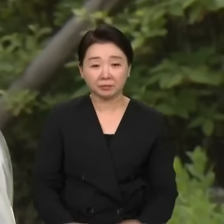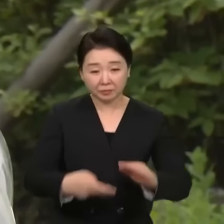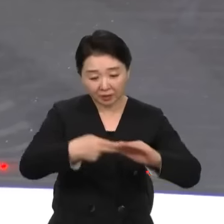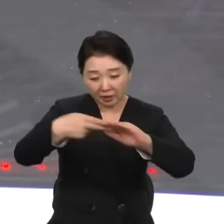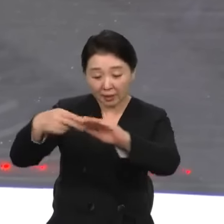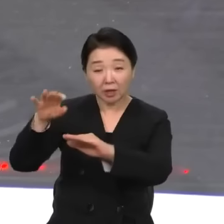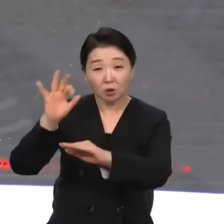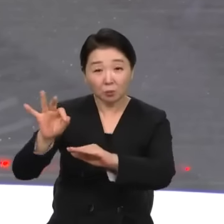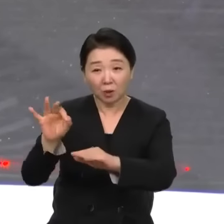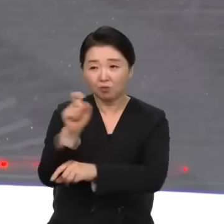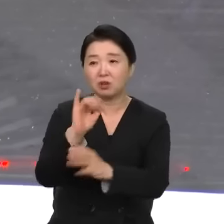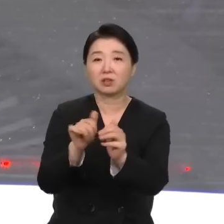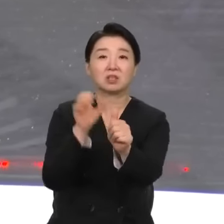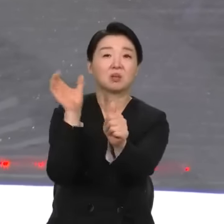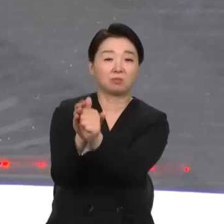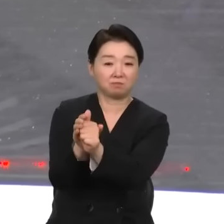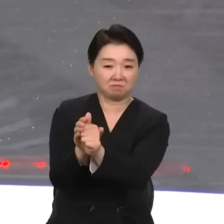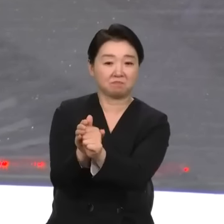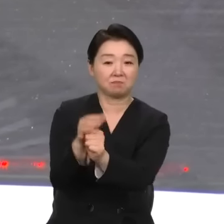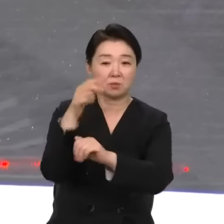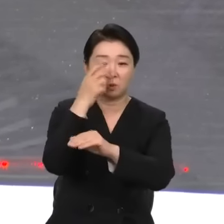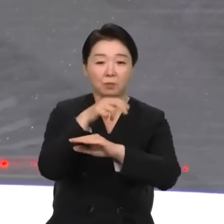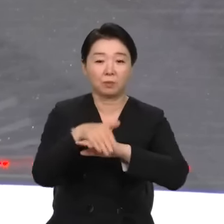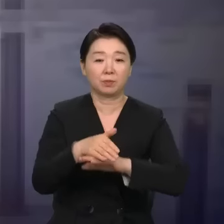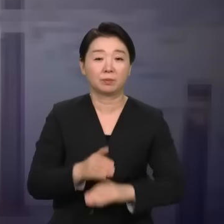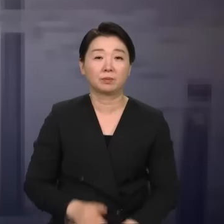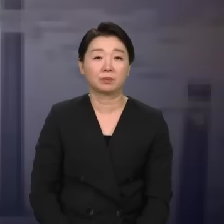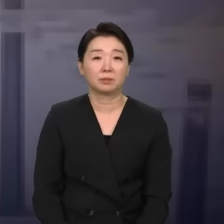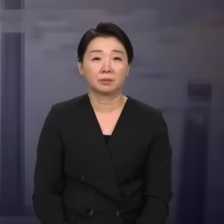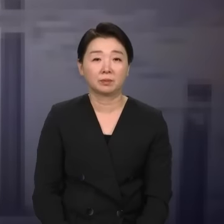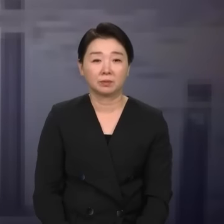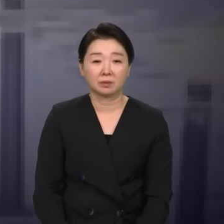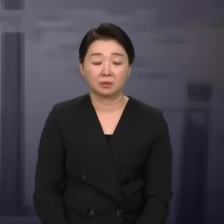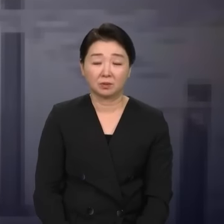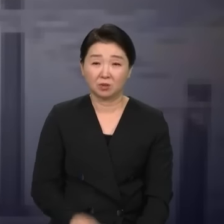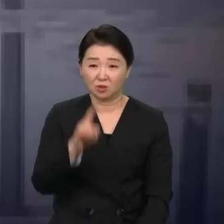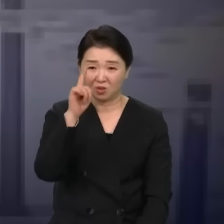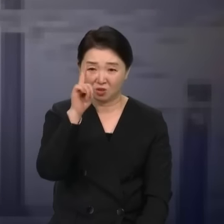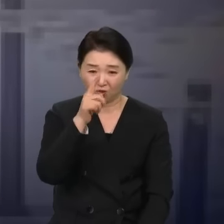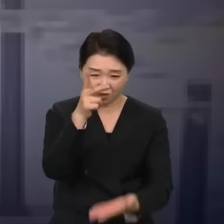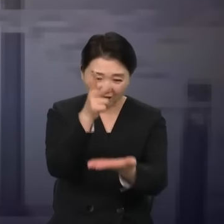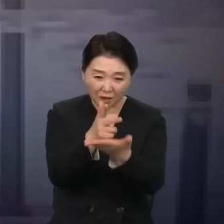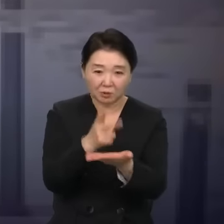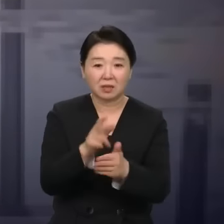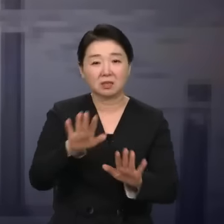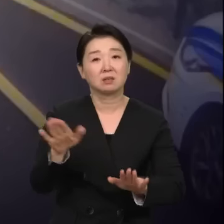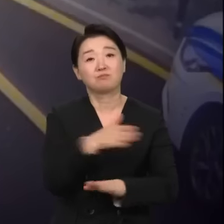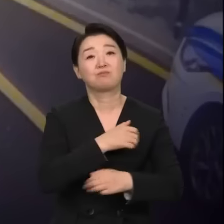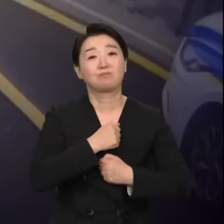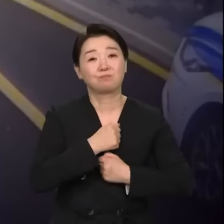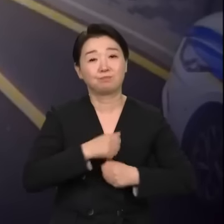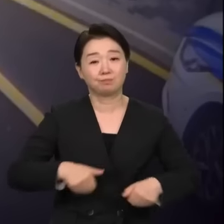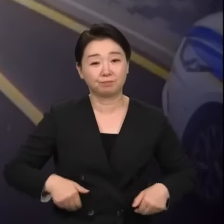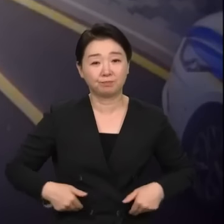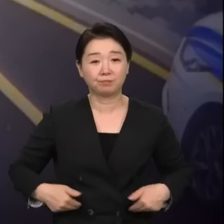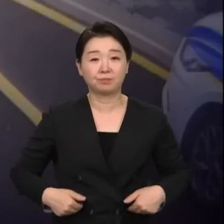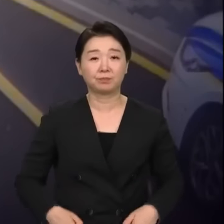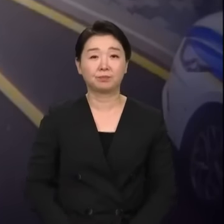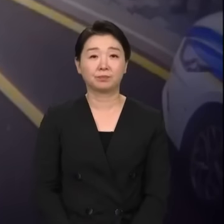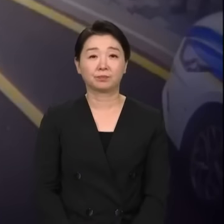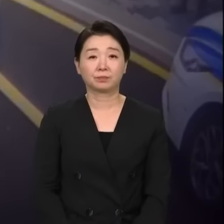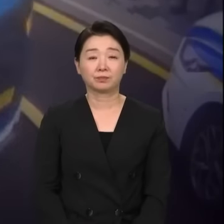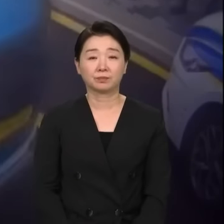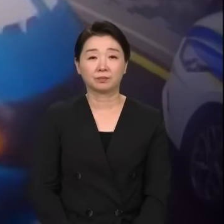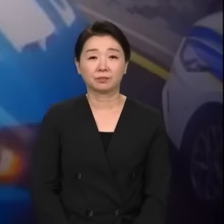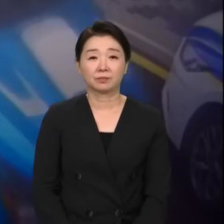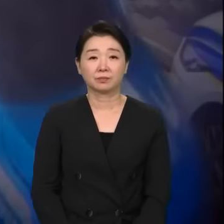비용까지 운전자에게 청구하는 방안을 검토하고 있습니다. 주차 빌런들, 이제 조심해야 합니다. JTBC